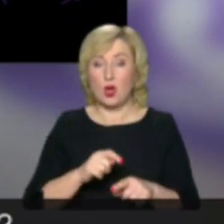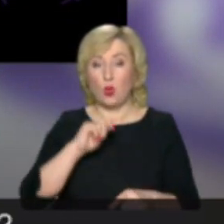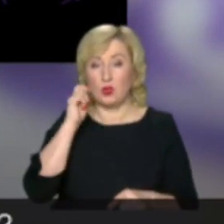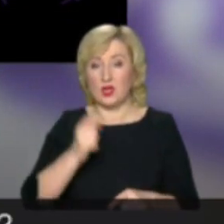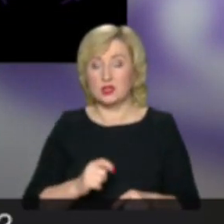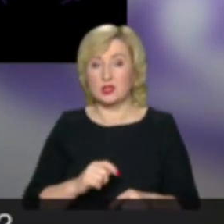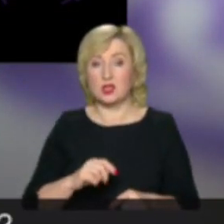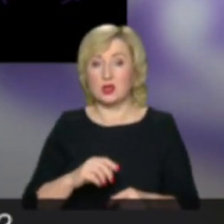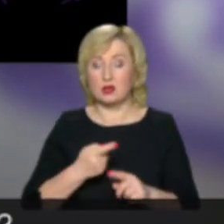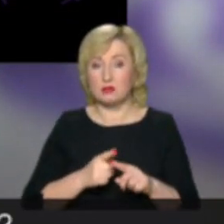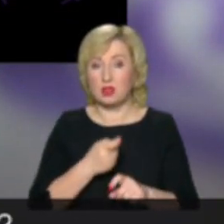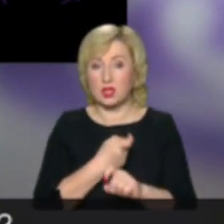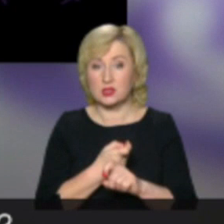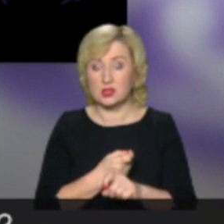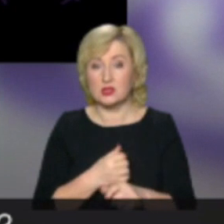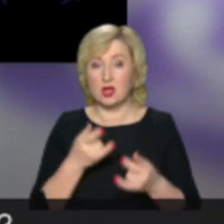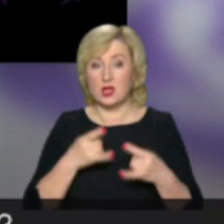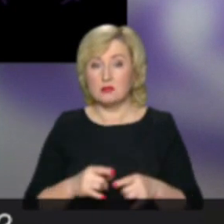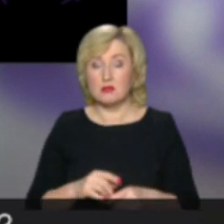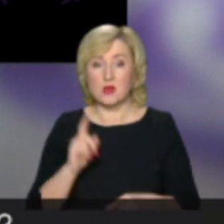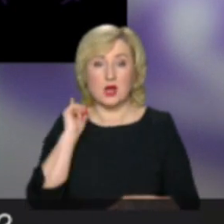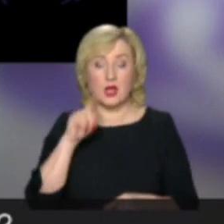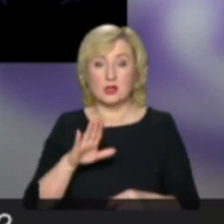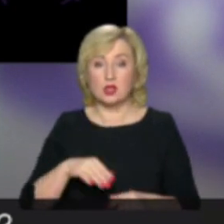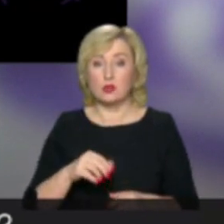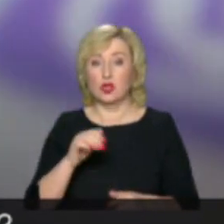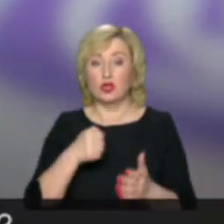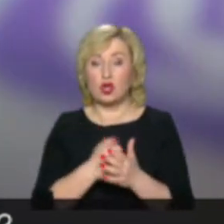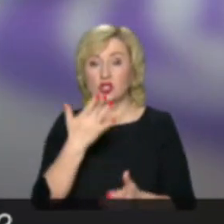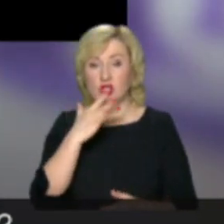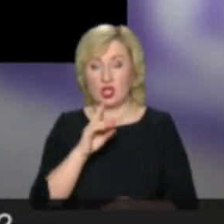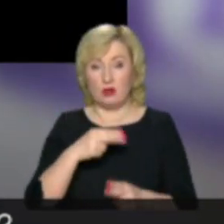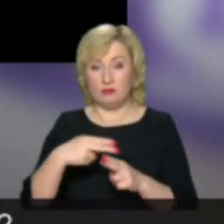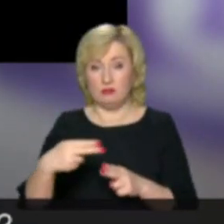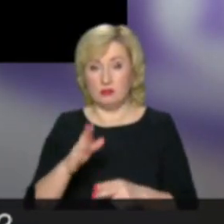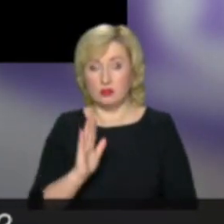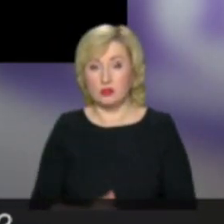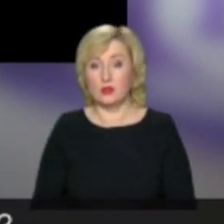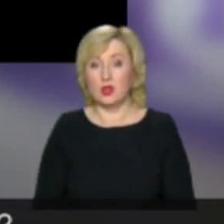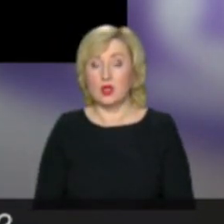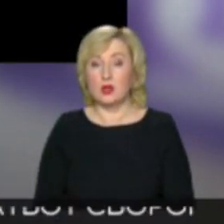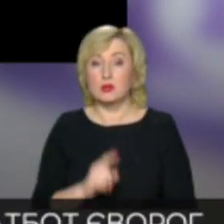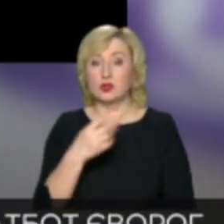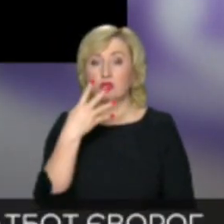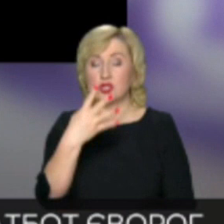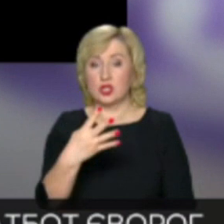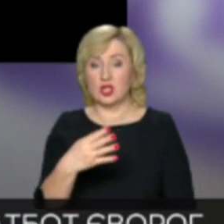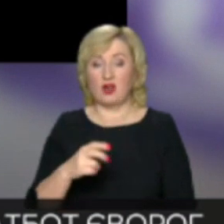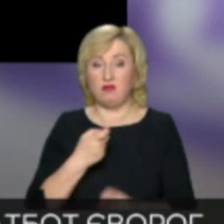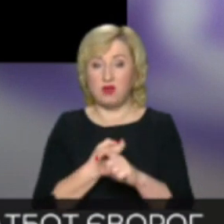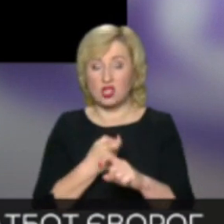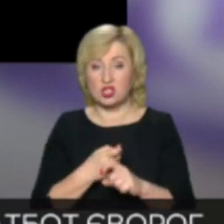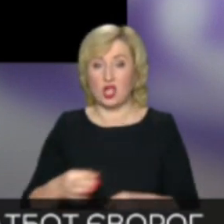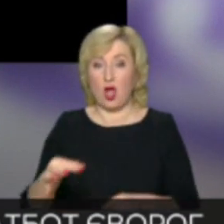Посмели, суки, нацистов расплодить. Мрази, потом и до США дойдем. Почему 4 фашистские области не